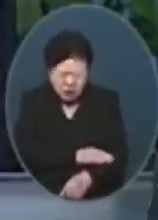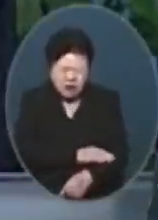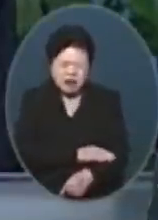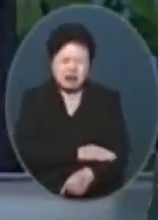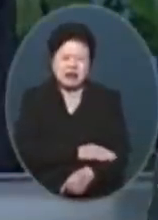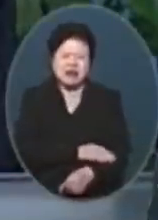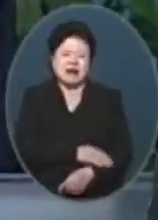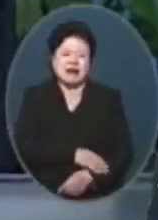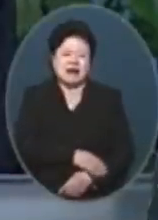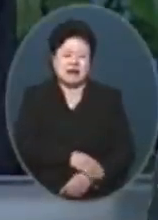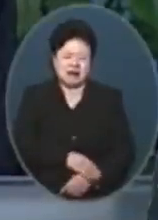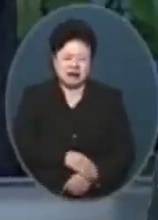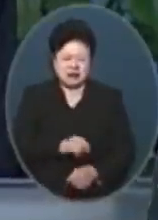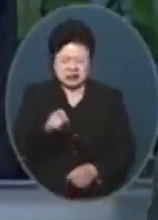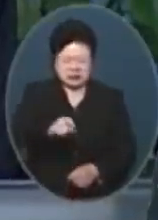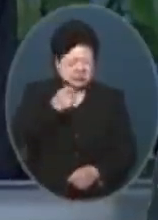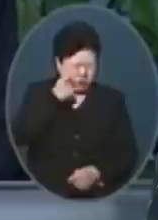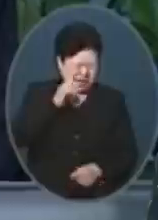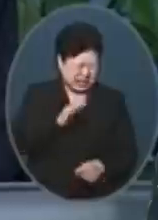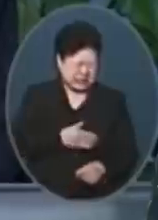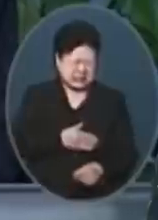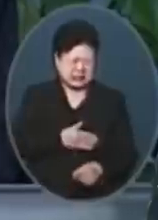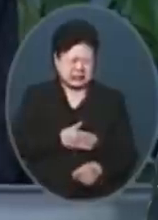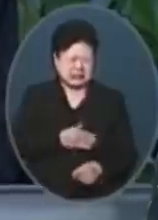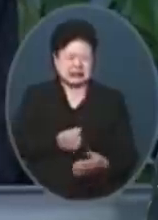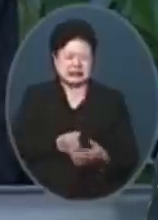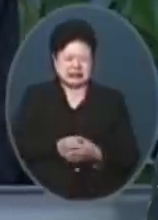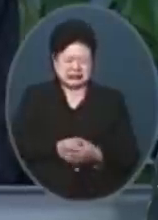못 쓰게 되었습니다. 그래